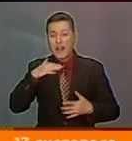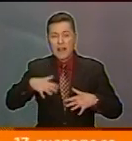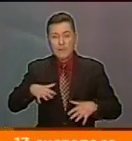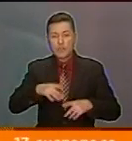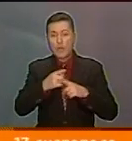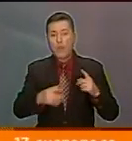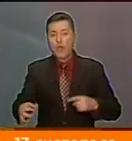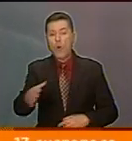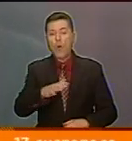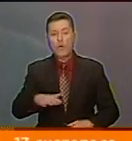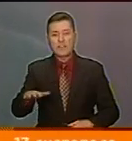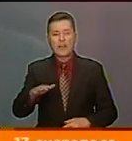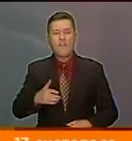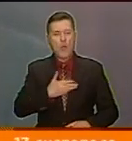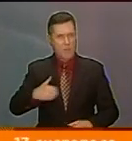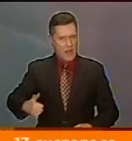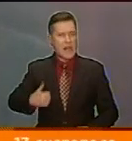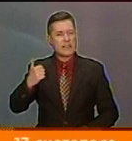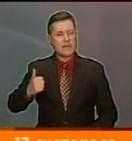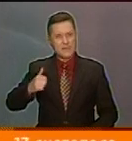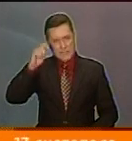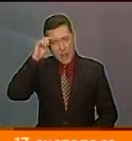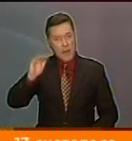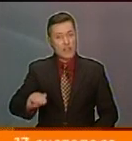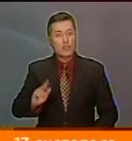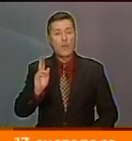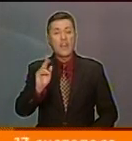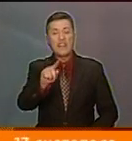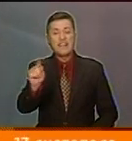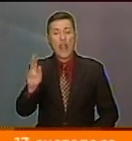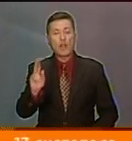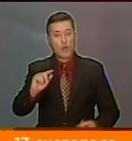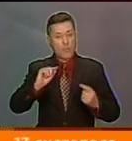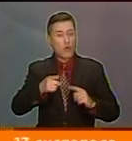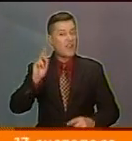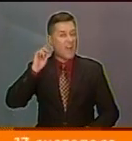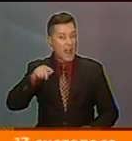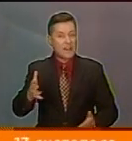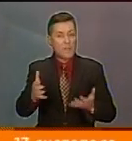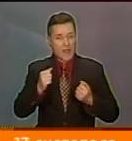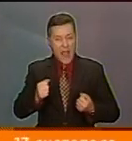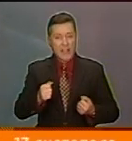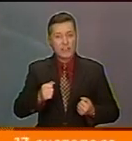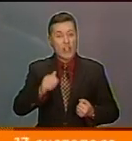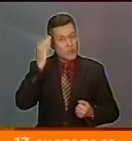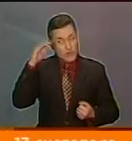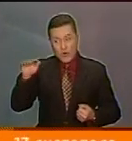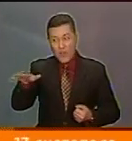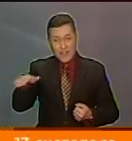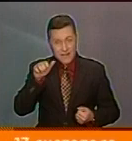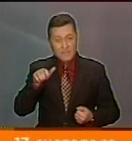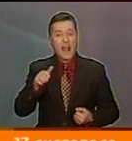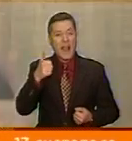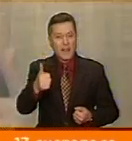мы гордимся малышом те кто против гады брать Чужое Хорошо